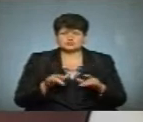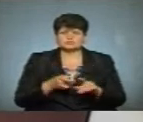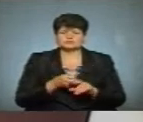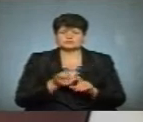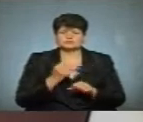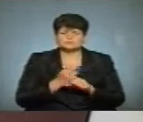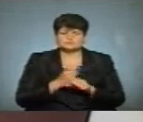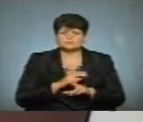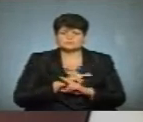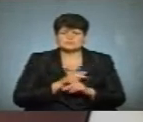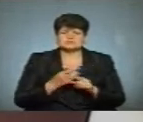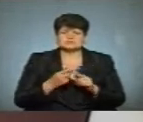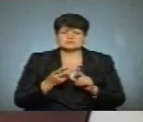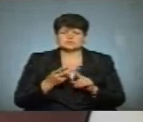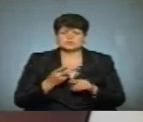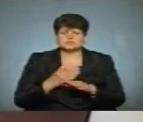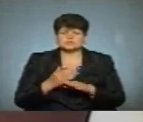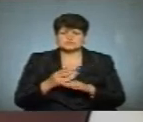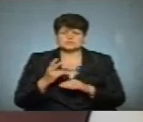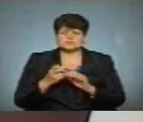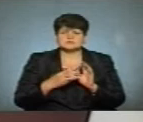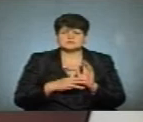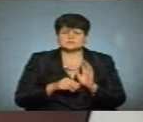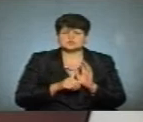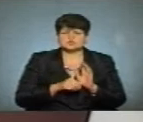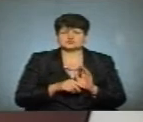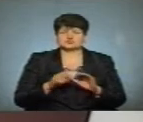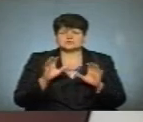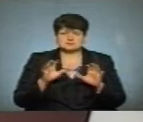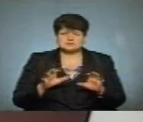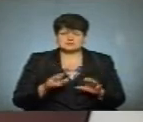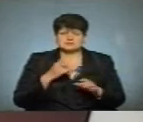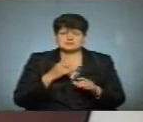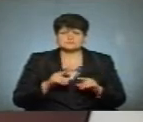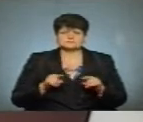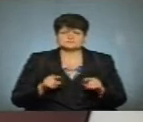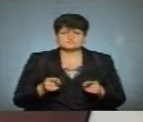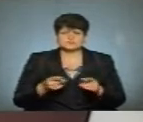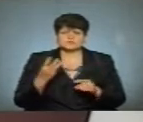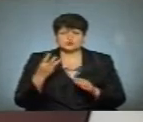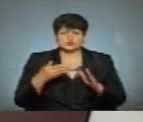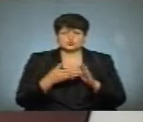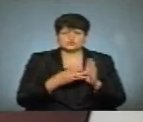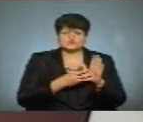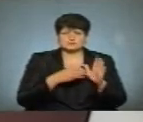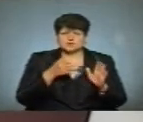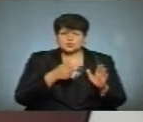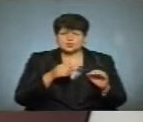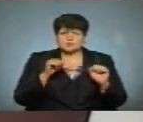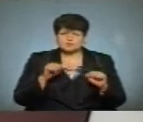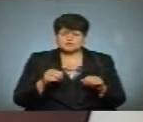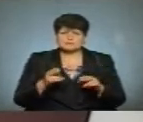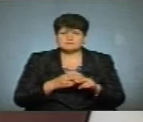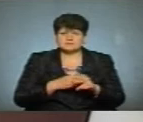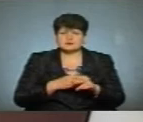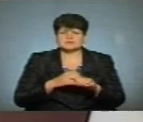друга частина 286 статті Кримінального кодексу України. Вона передбачає ув'язнення від 3 до 8 років з можливим